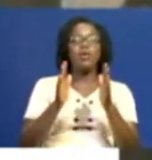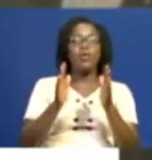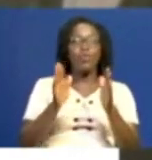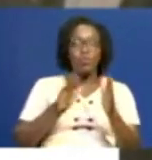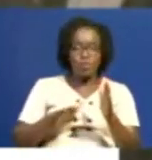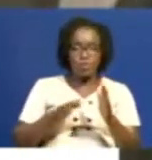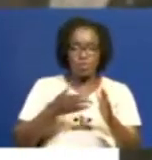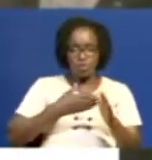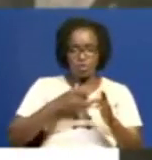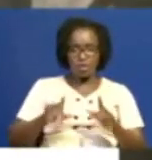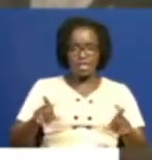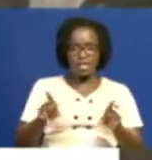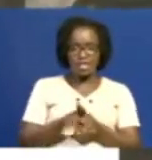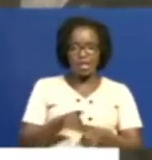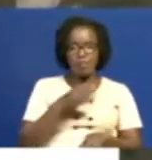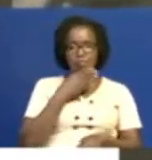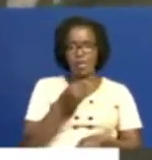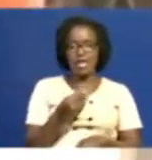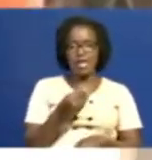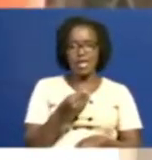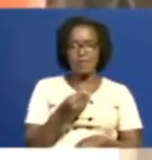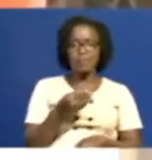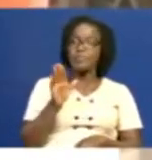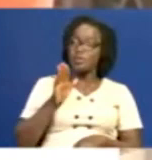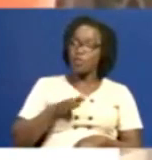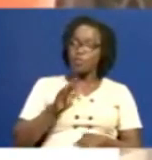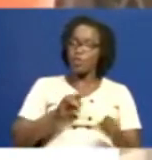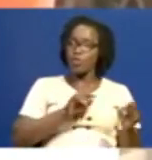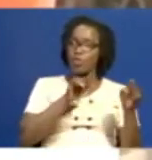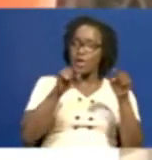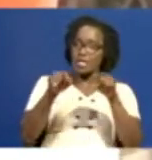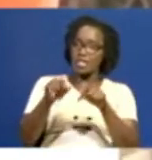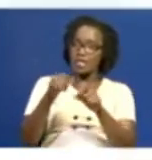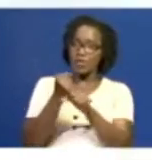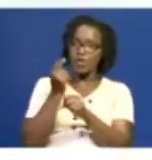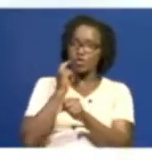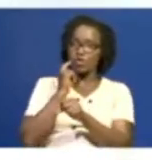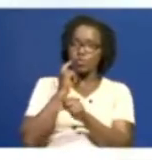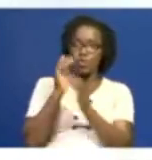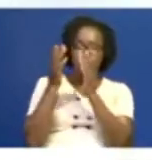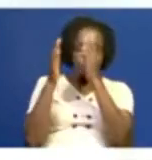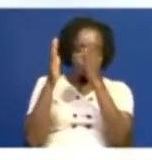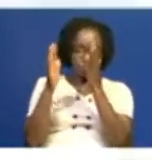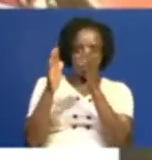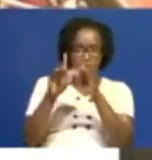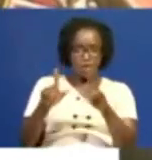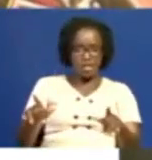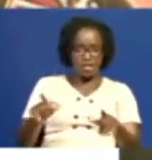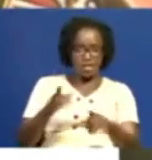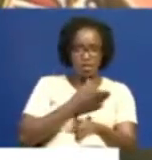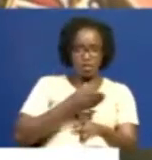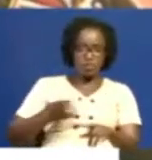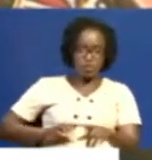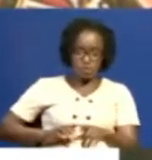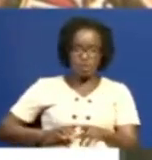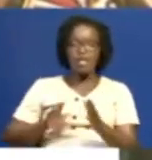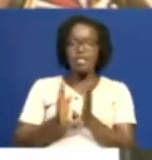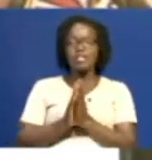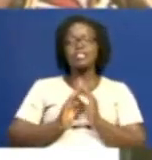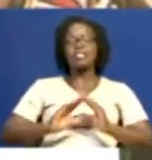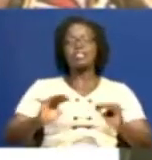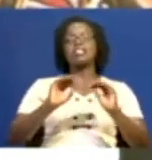ardhi kama weno wana wanawake wudhu warsha hi wong tume ardhi kwa juhi zake